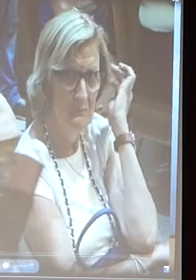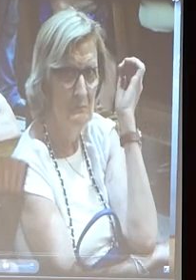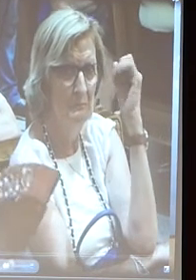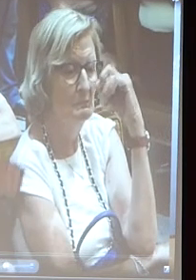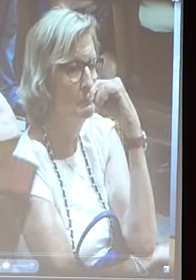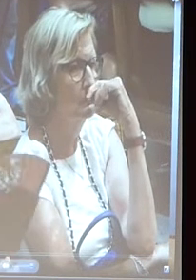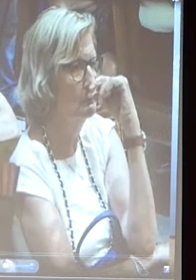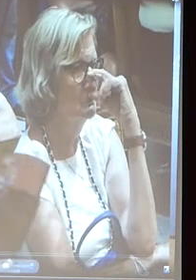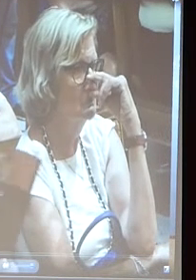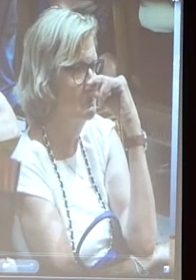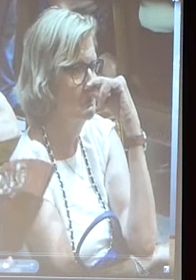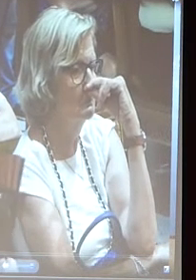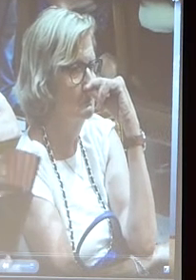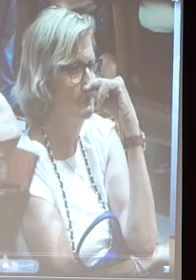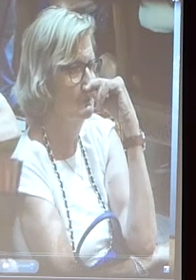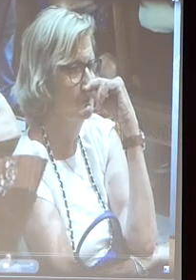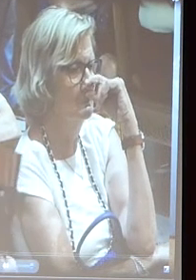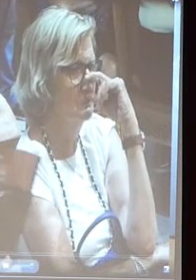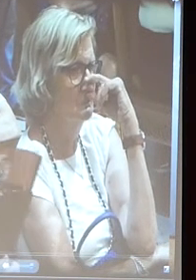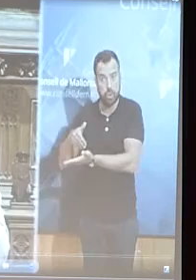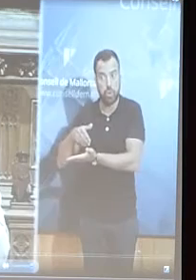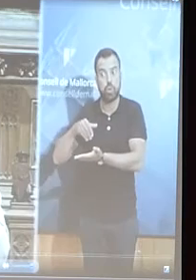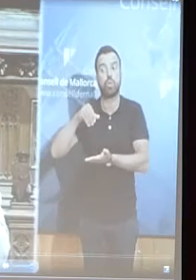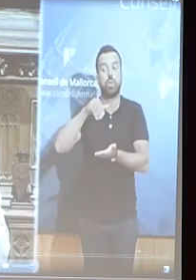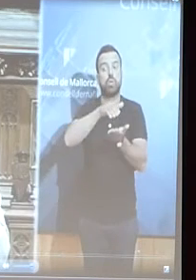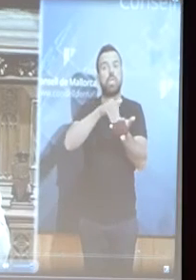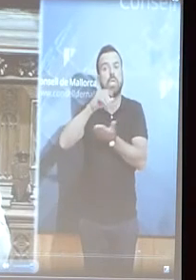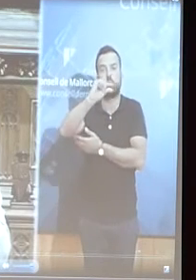molt baixos. L'argument és que són pobres. No s'ho crec.